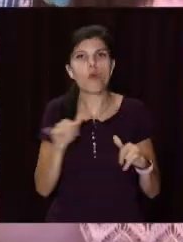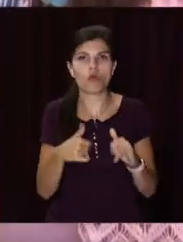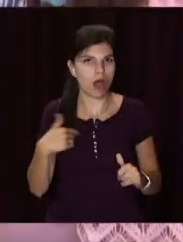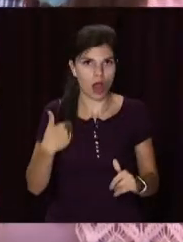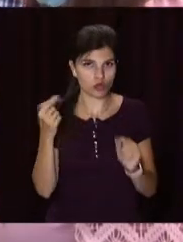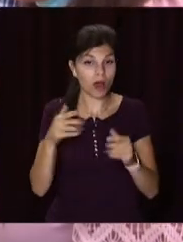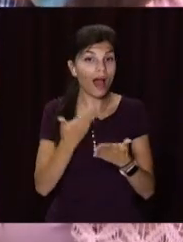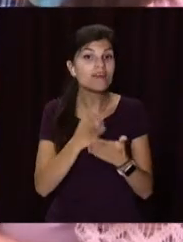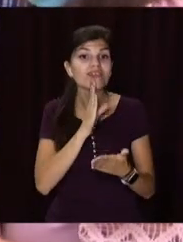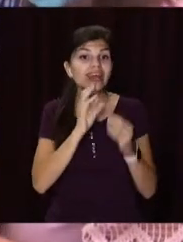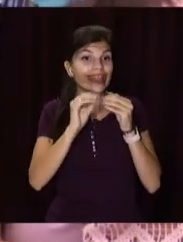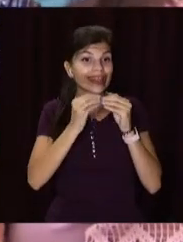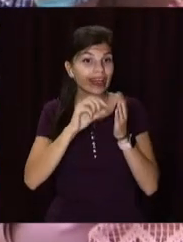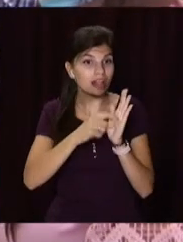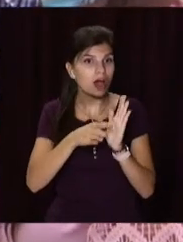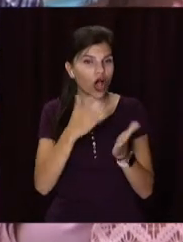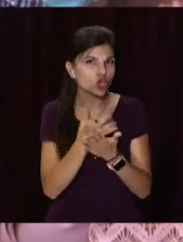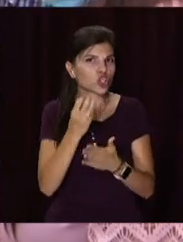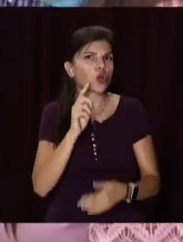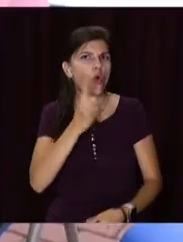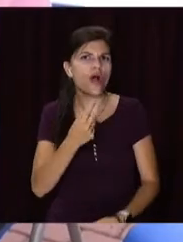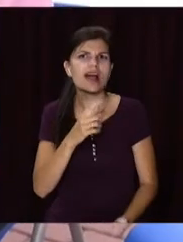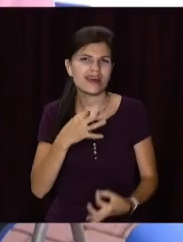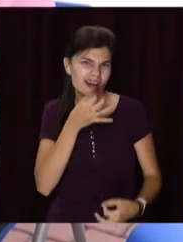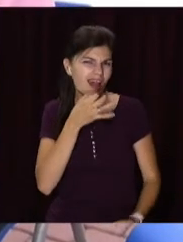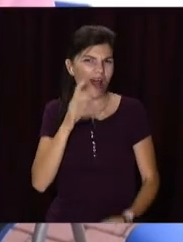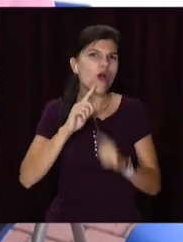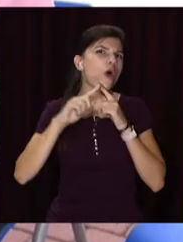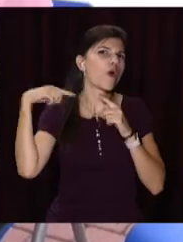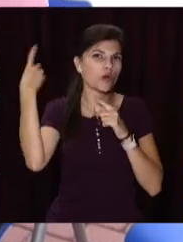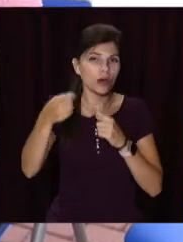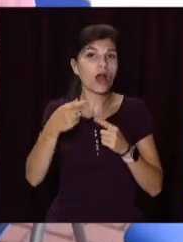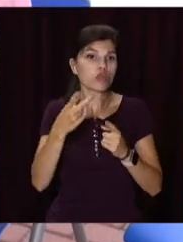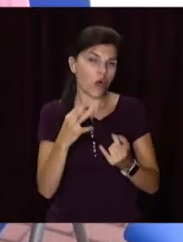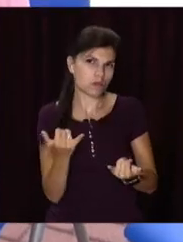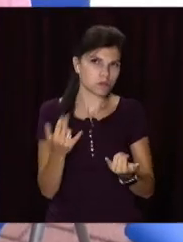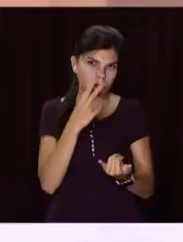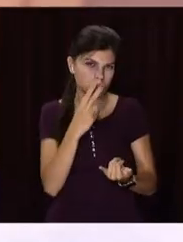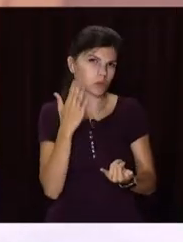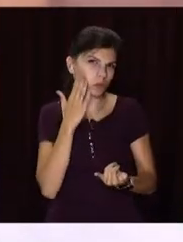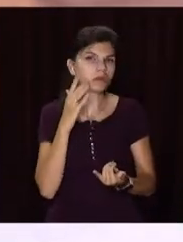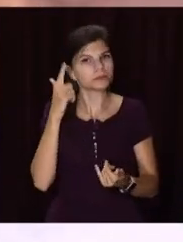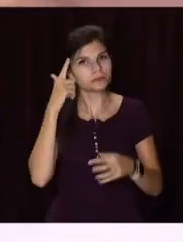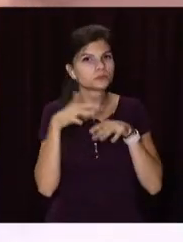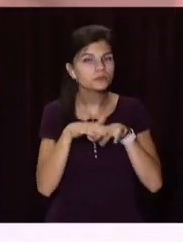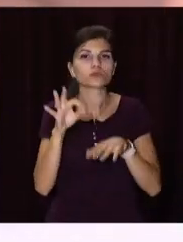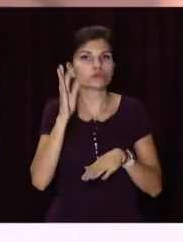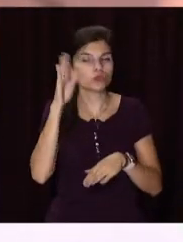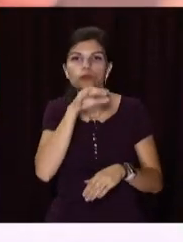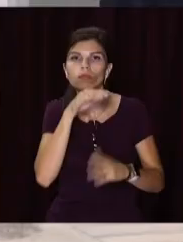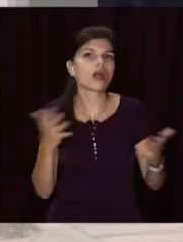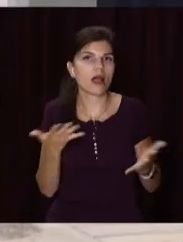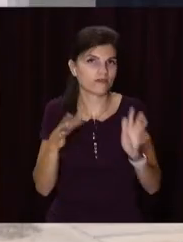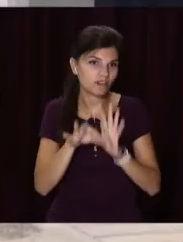ось десятикласниця Анна має ще цілий рік, щоб визначитися, який шлях обрати в житті. Втім, вже зараз замислюється про майбутню